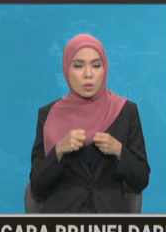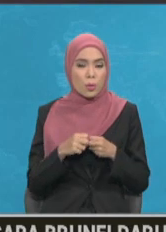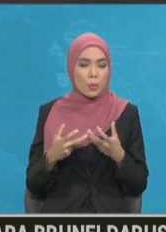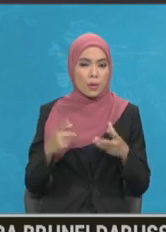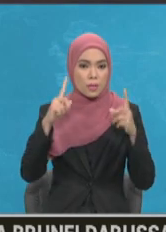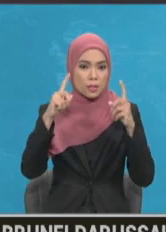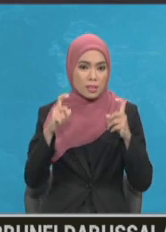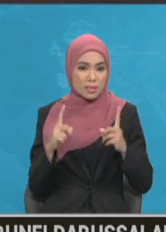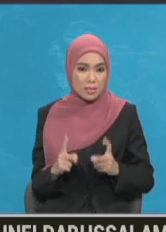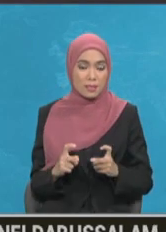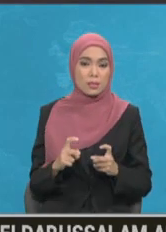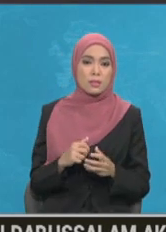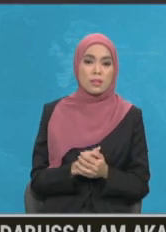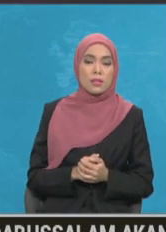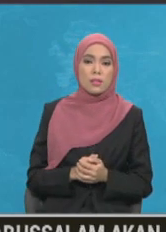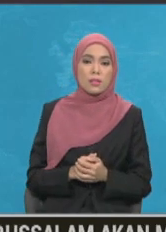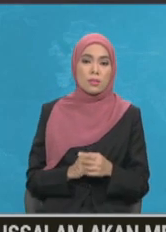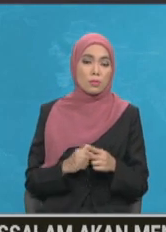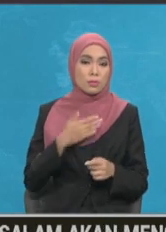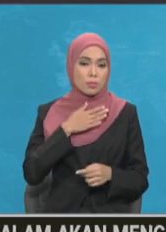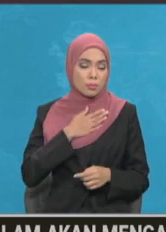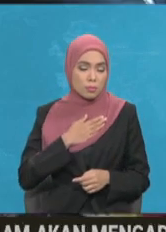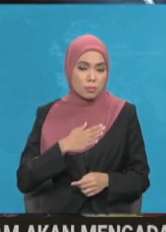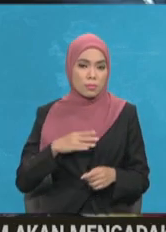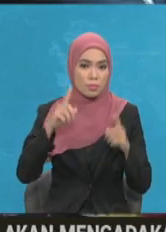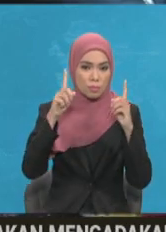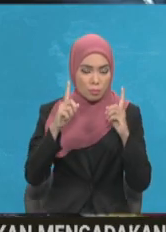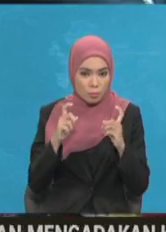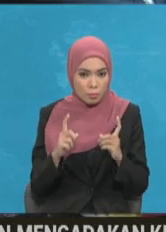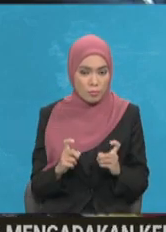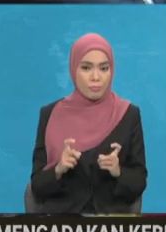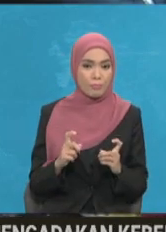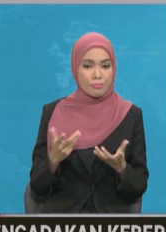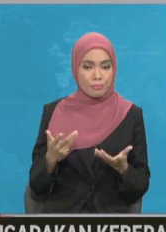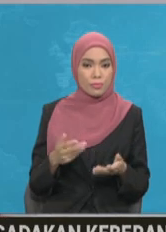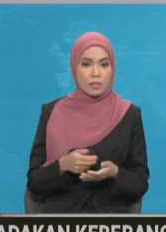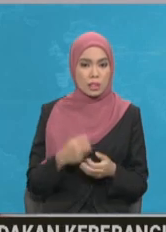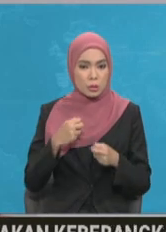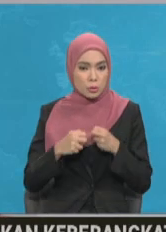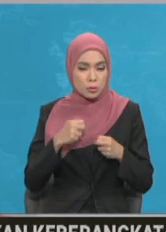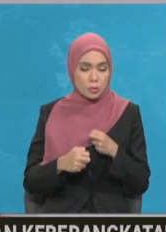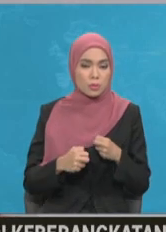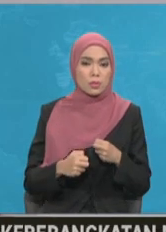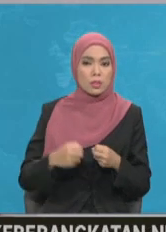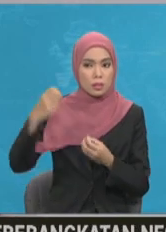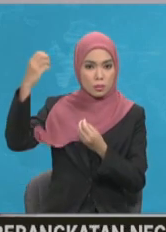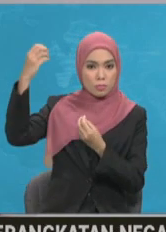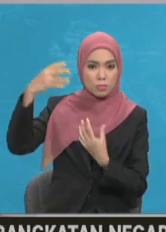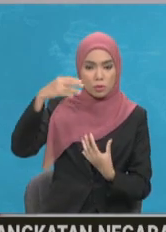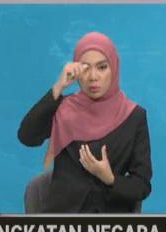menyentuh mengenai bersabar dalam menghadap ujian ia menimpa berikhtiar untuk menyelesaikan masalah